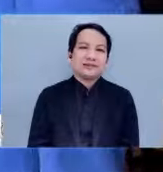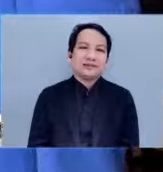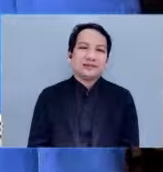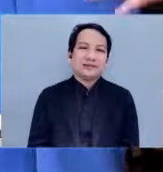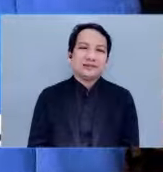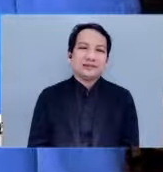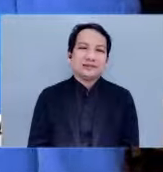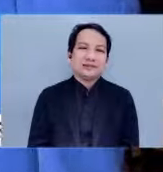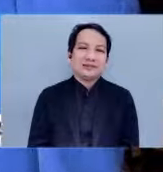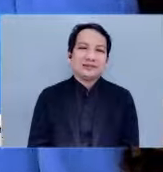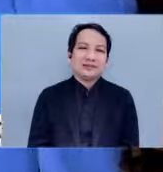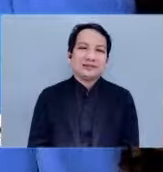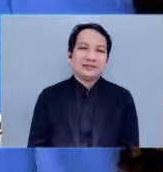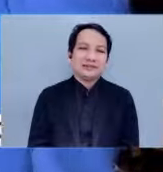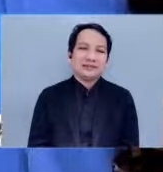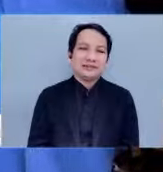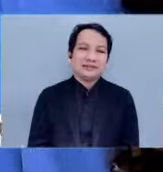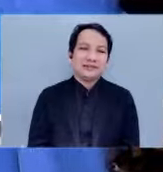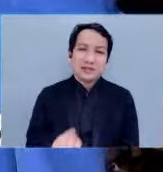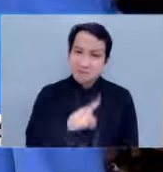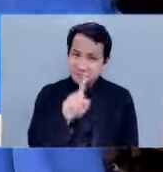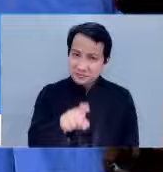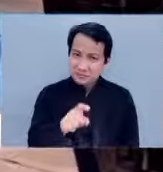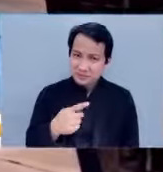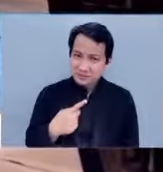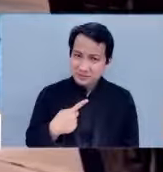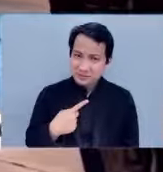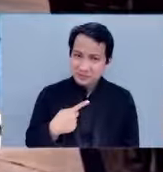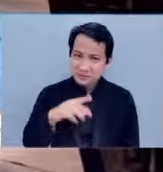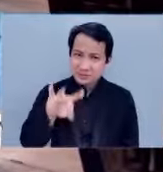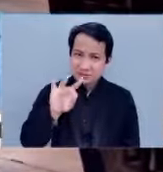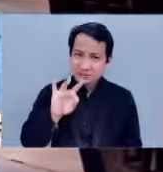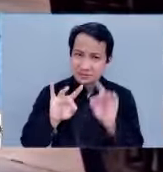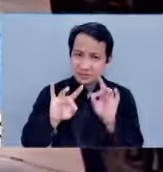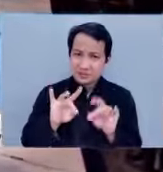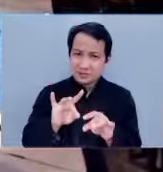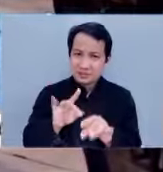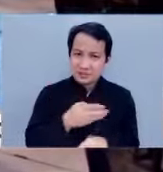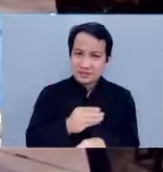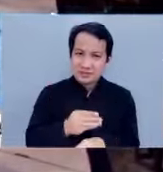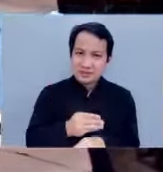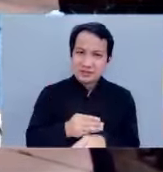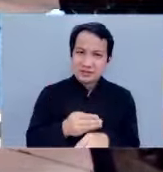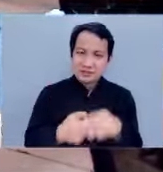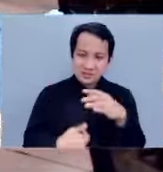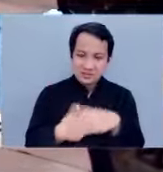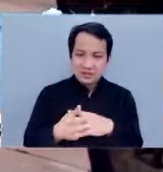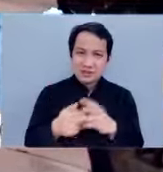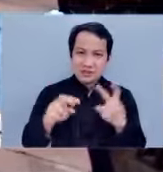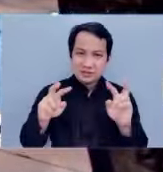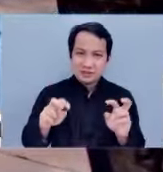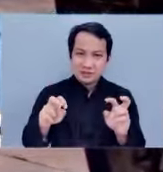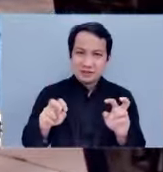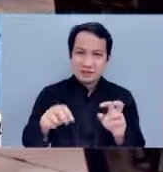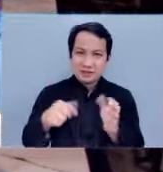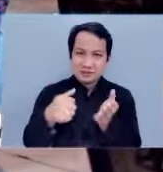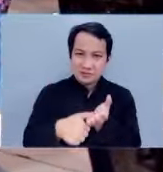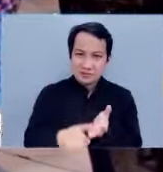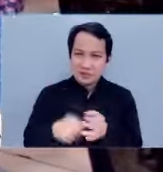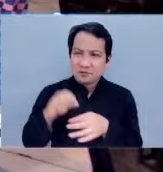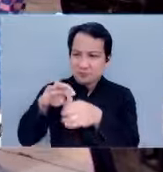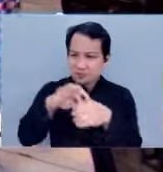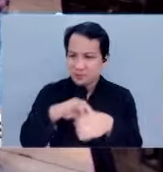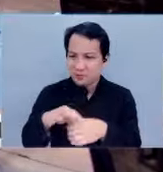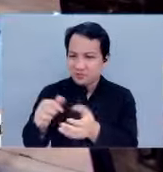Swap. Meron akong tanong. Wait, pag kayo pipili ng music na i-release nyo, ano ba yan? Botohan ba yan? Paano nyo ba ginagawa